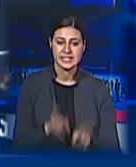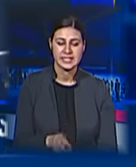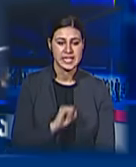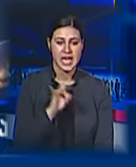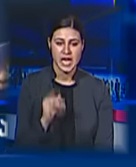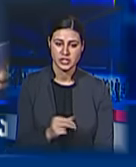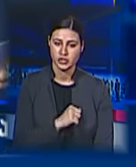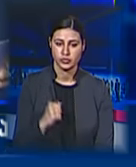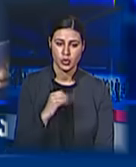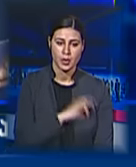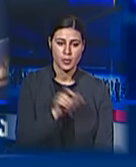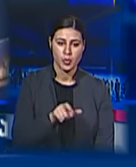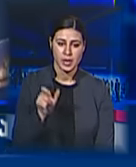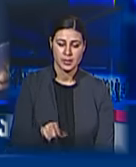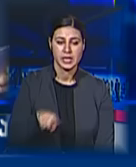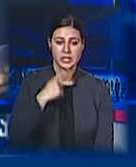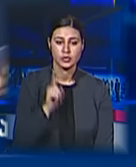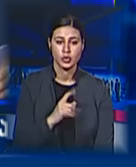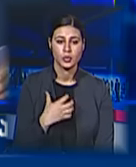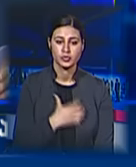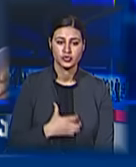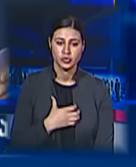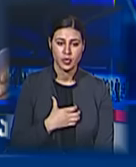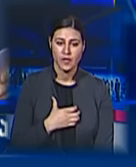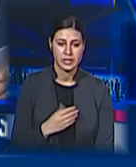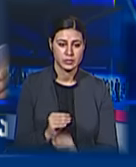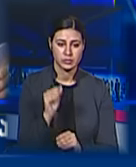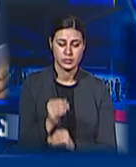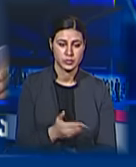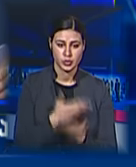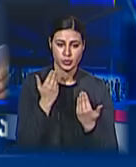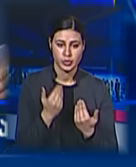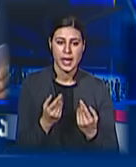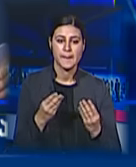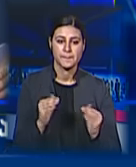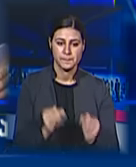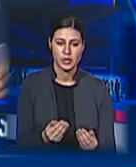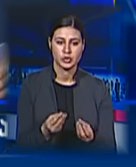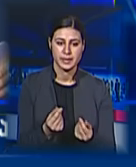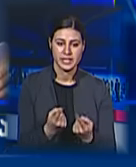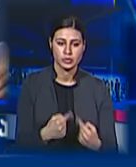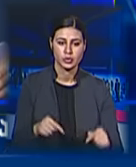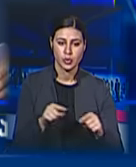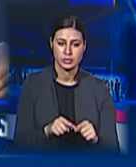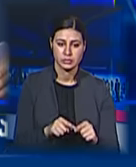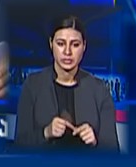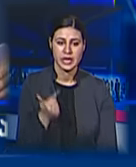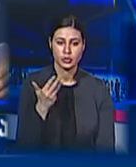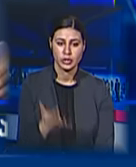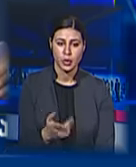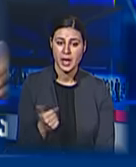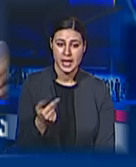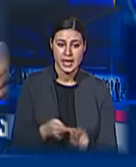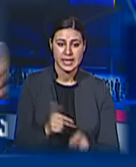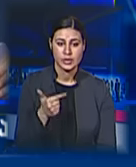არც შესაბამისად მომხმარებლები. თქვენ ახსენეთ, რომ ნიშნულოვან წილად არ გაზრდილაო მიკროსაფინანსოების რაოდენობაო. მიკროსაფინანსოების